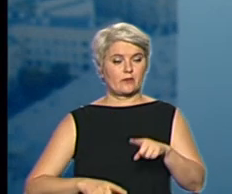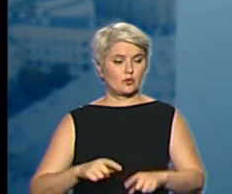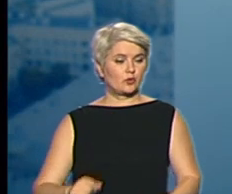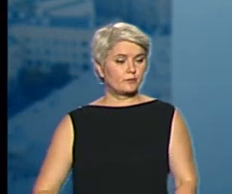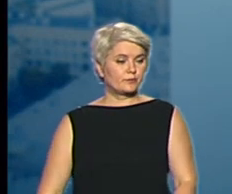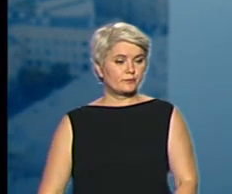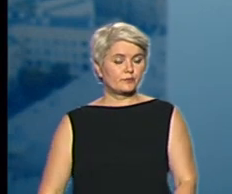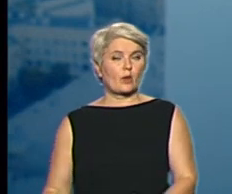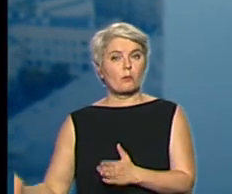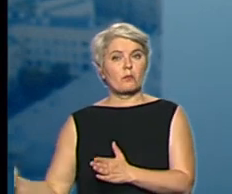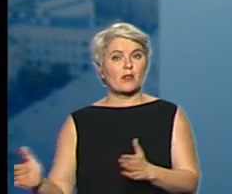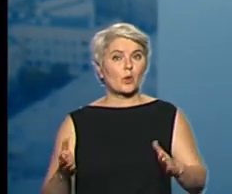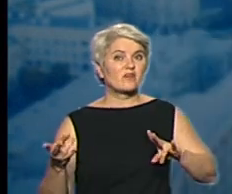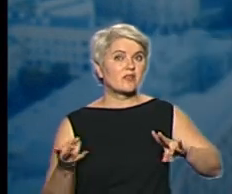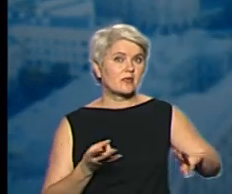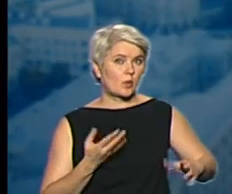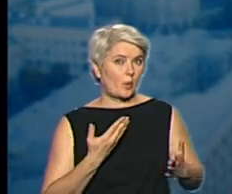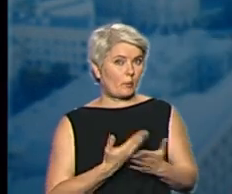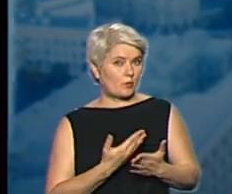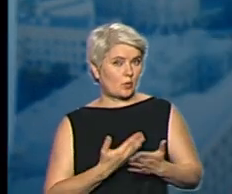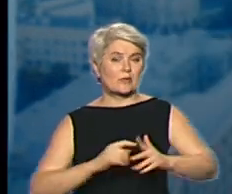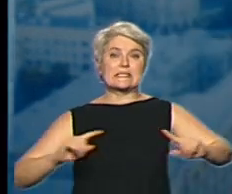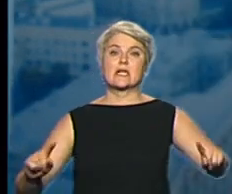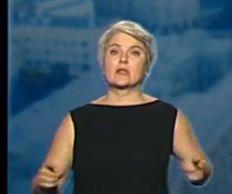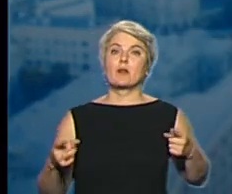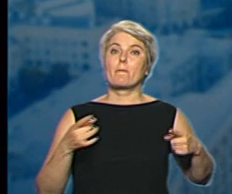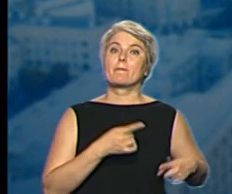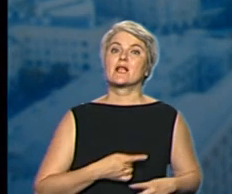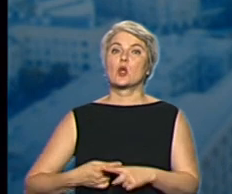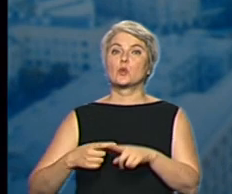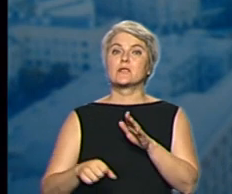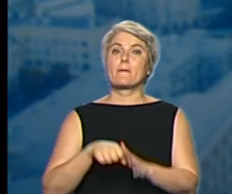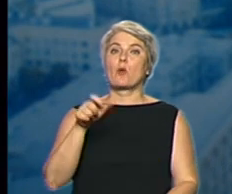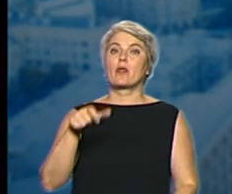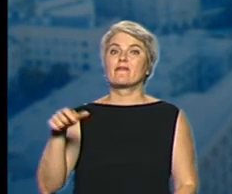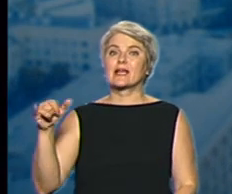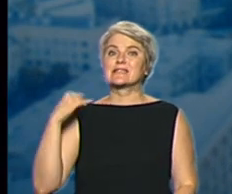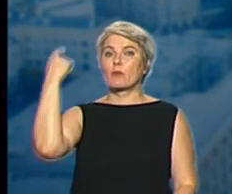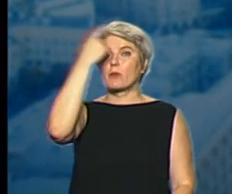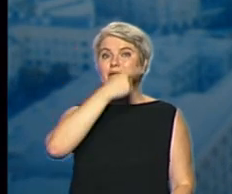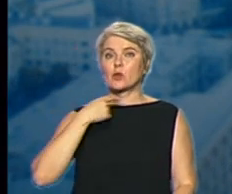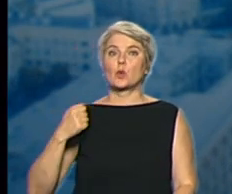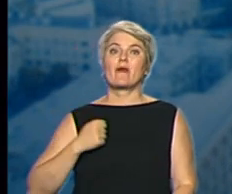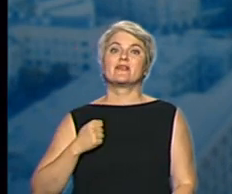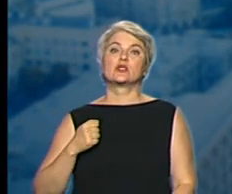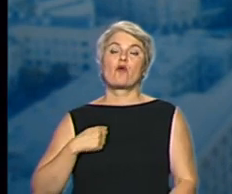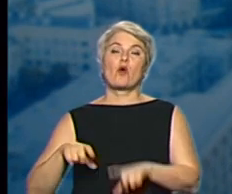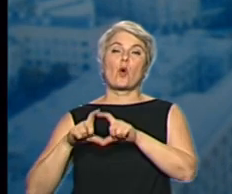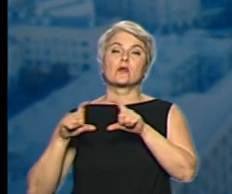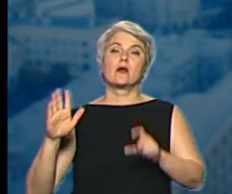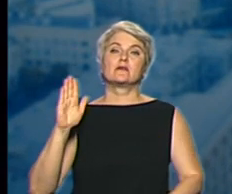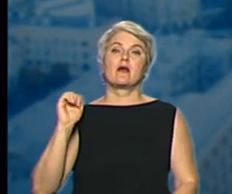У підготовці теракту підозрюють затриманих у Білорусі бойовиків із приватної військової організації «Вагнер». Проти них відкрили кримінальну справу,